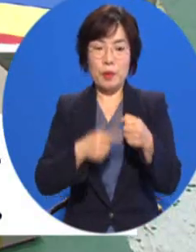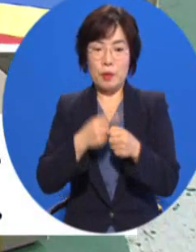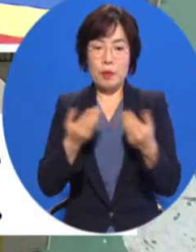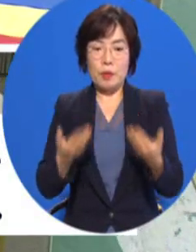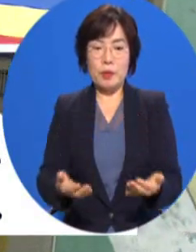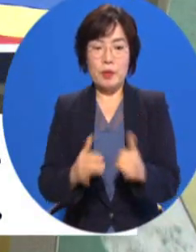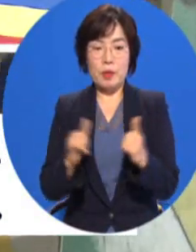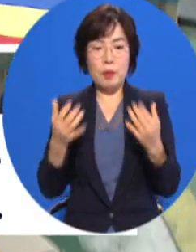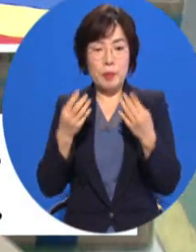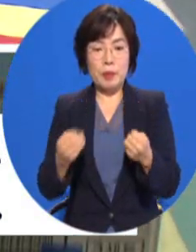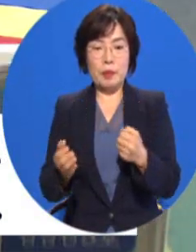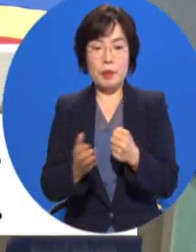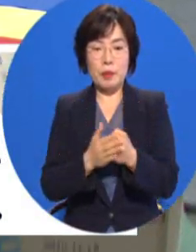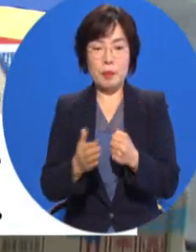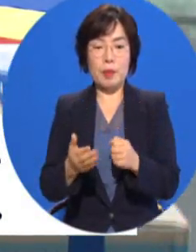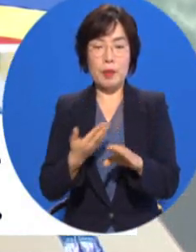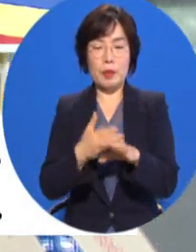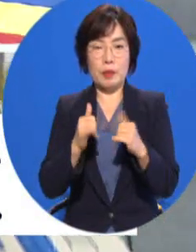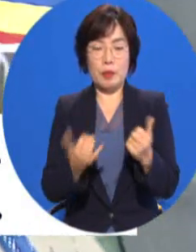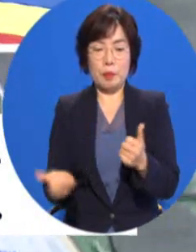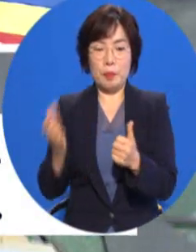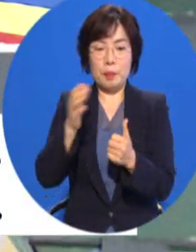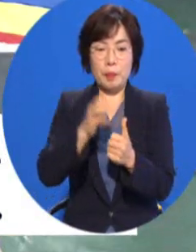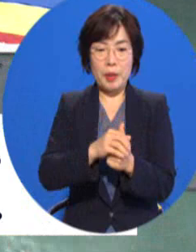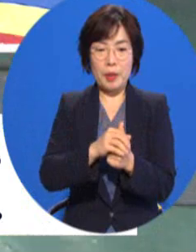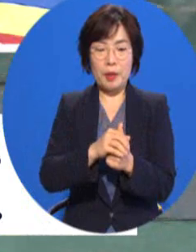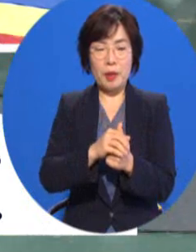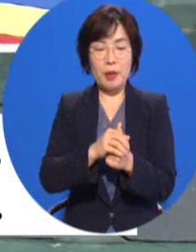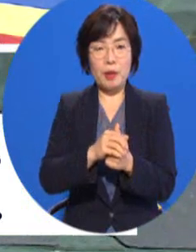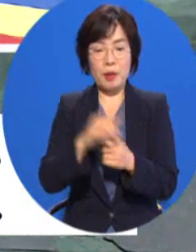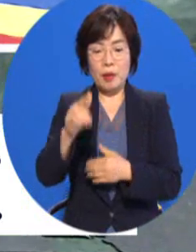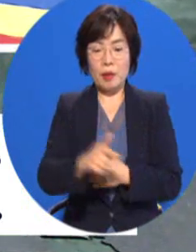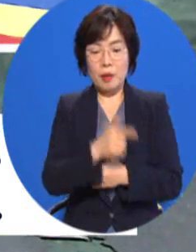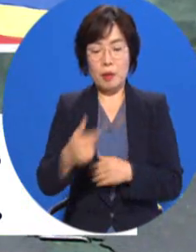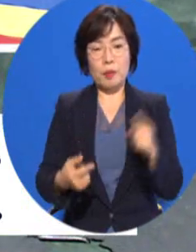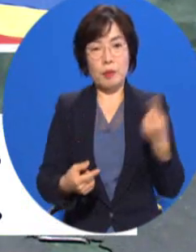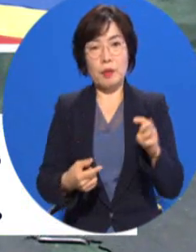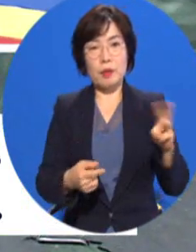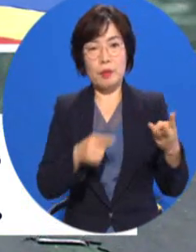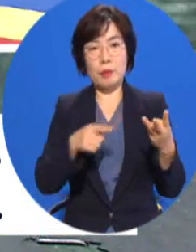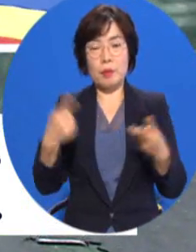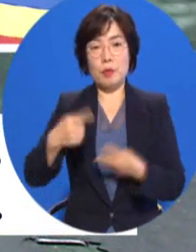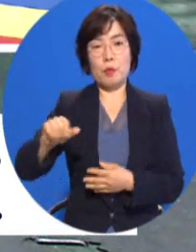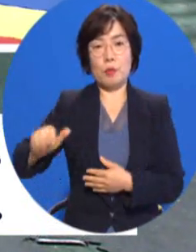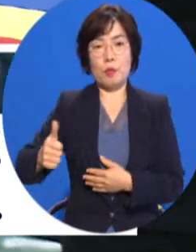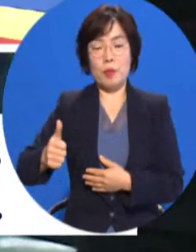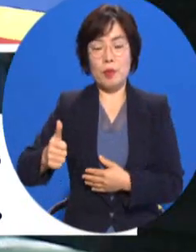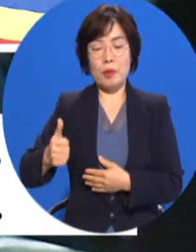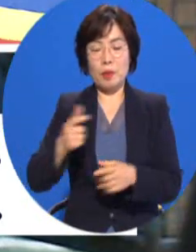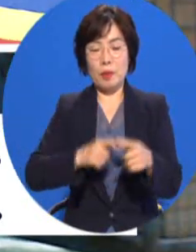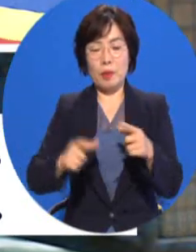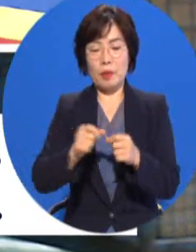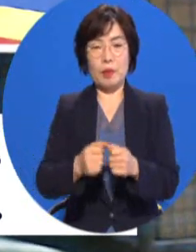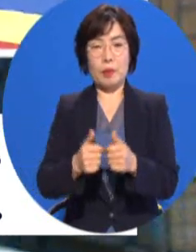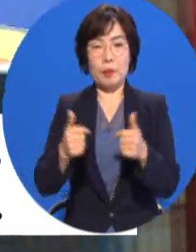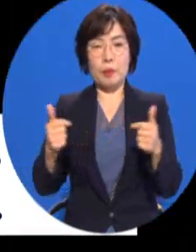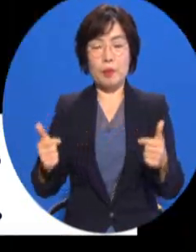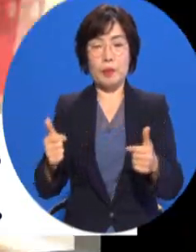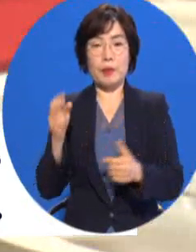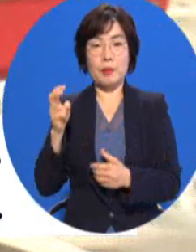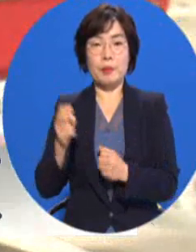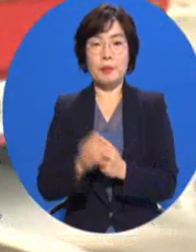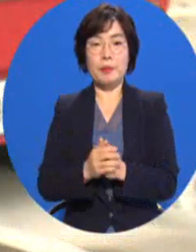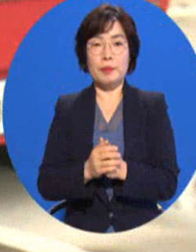사람들이 많고 연가자들이 많기 때문에 다른 사람 몫까지 해야 되기 그 실정이라 한 1,300에서